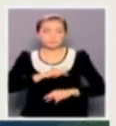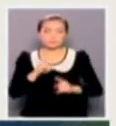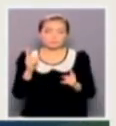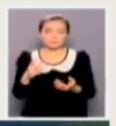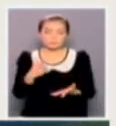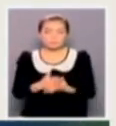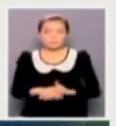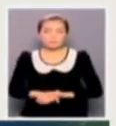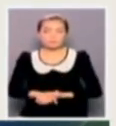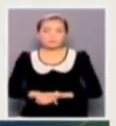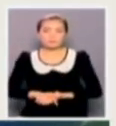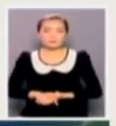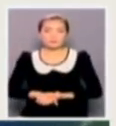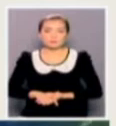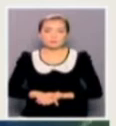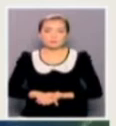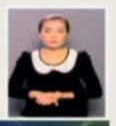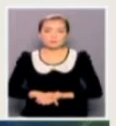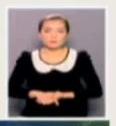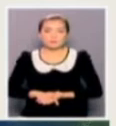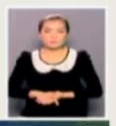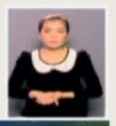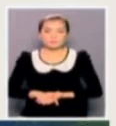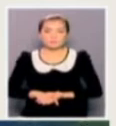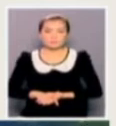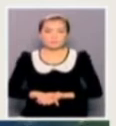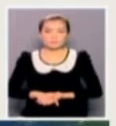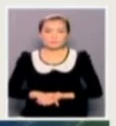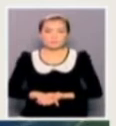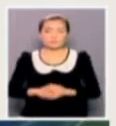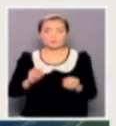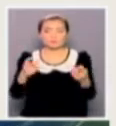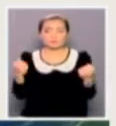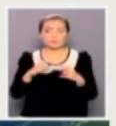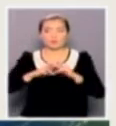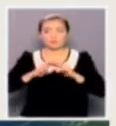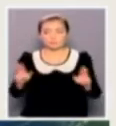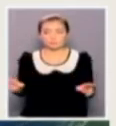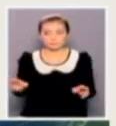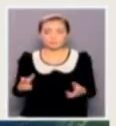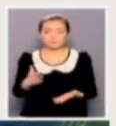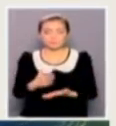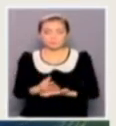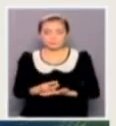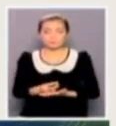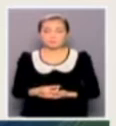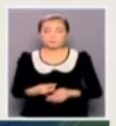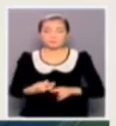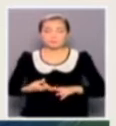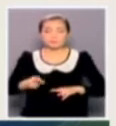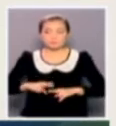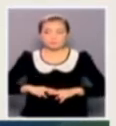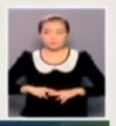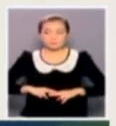етеді. Сондықтан мен енді өздеріңіз білесіз, би деген бұл спорттың бір түрі. Сондықтан